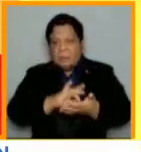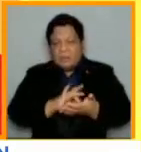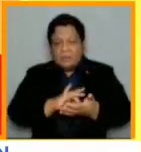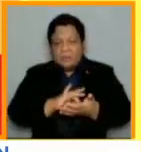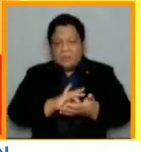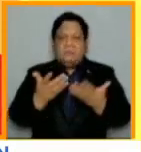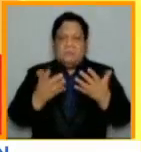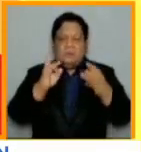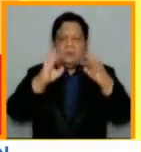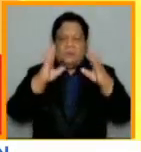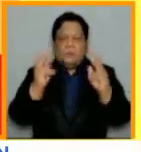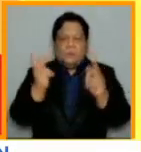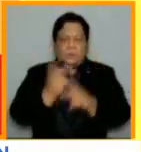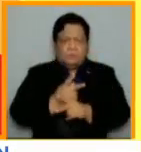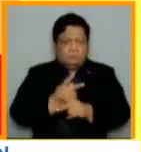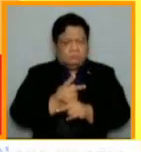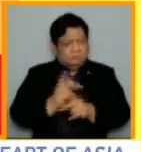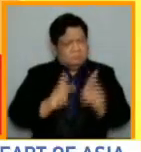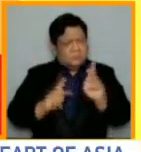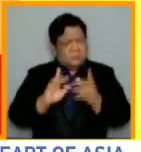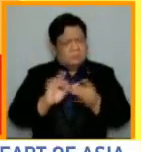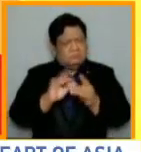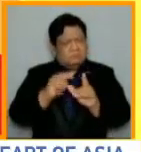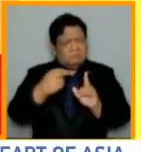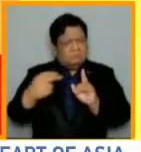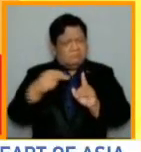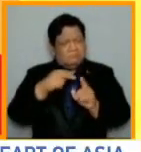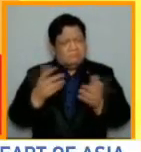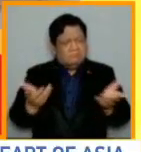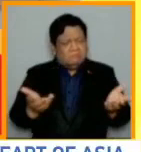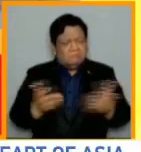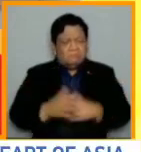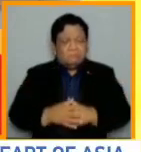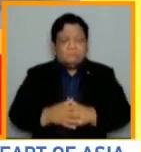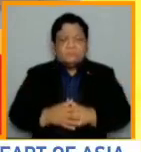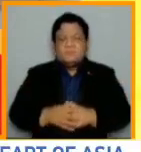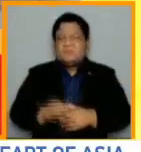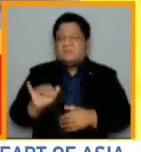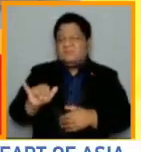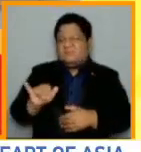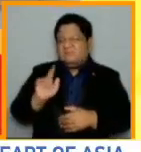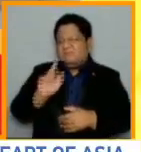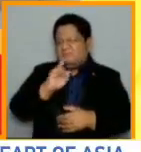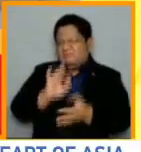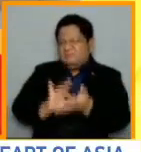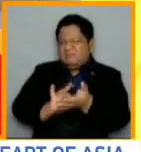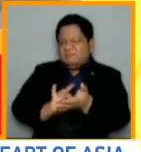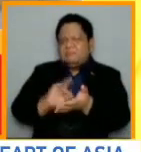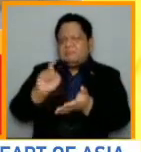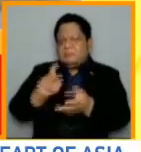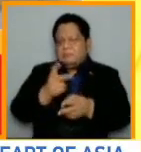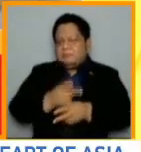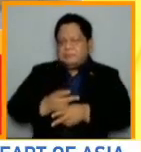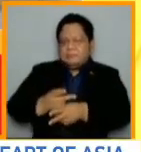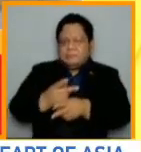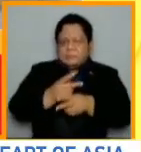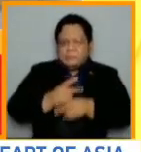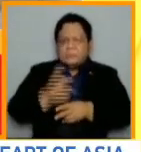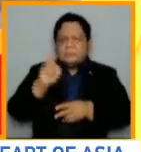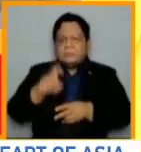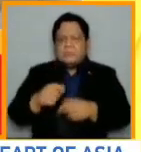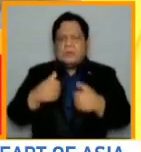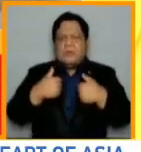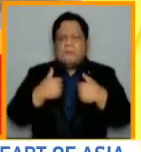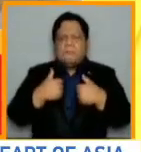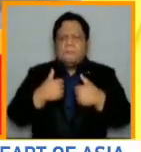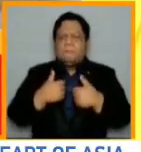kapuso netizens natin? Nako, gamot kasi yan, Igan Ate Sue, kaya dapat talaga maingat at saka dapat may pharmacist sa pag-dispense